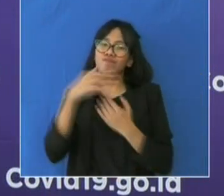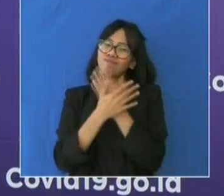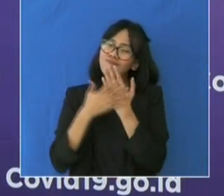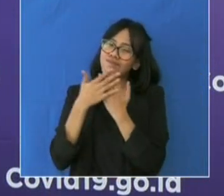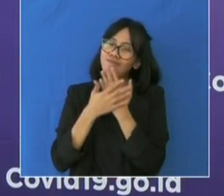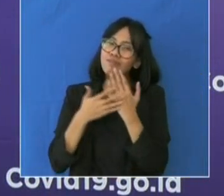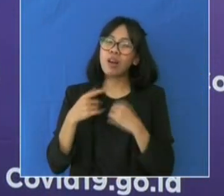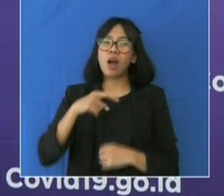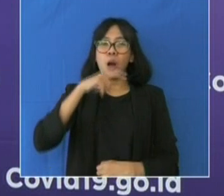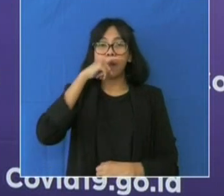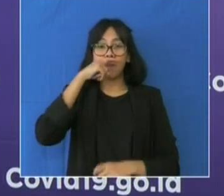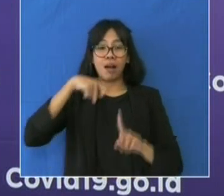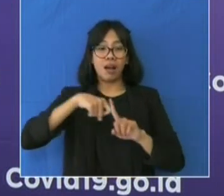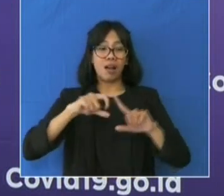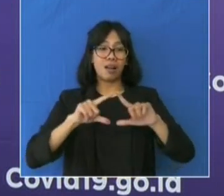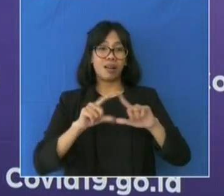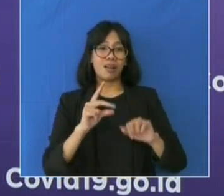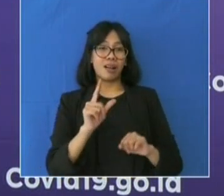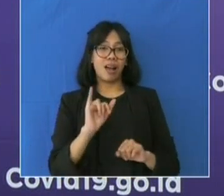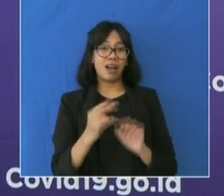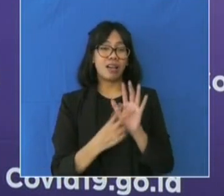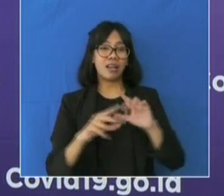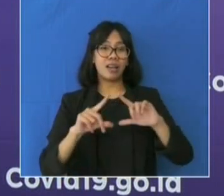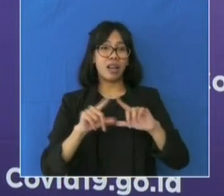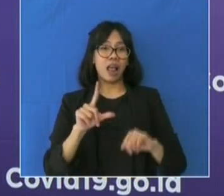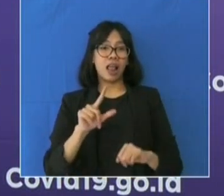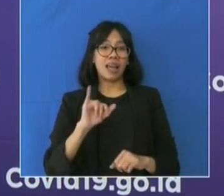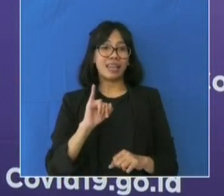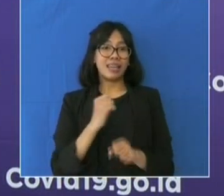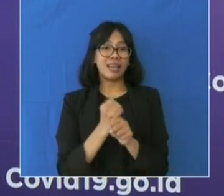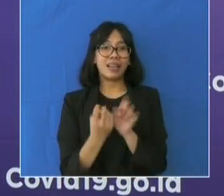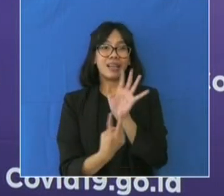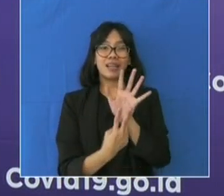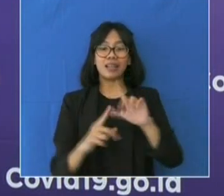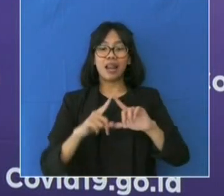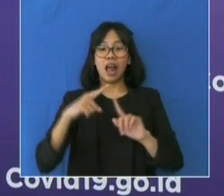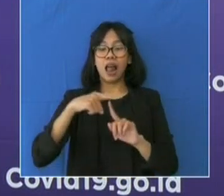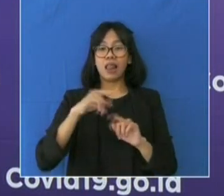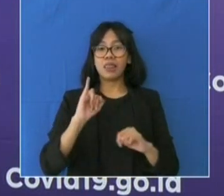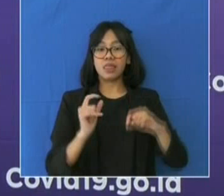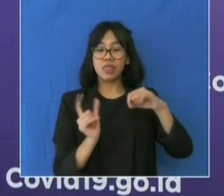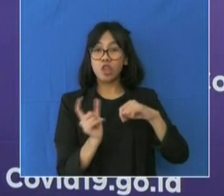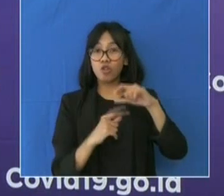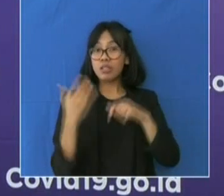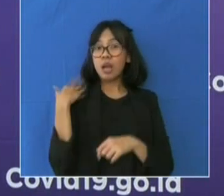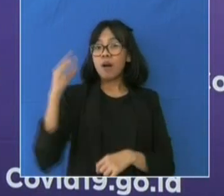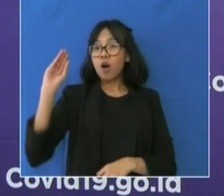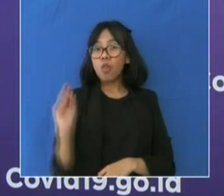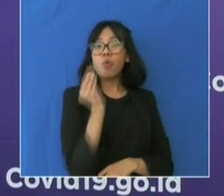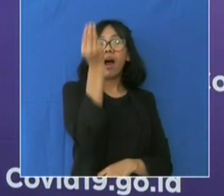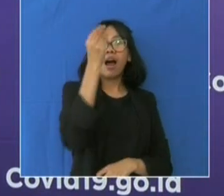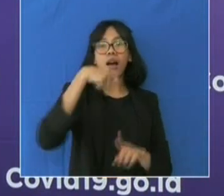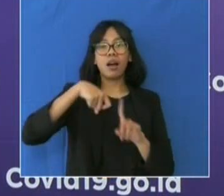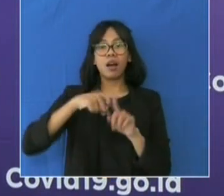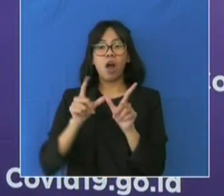Bapak kardinal Ignatius suharyo ketua kwi Beberapa hari